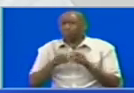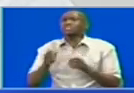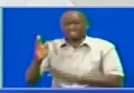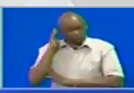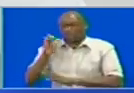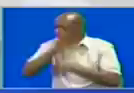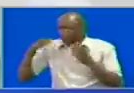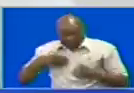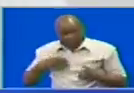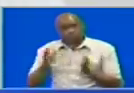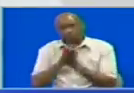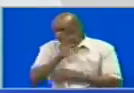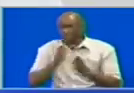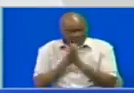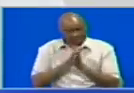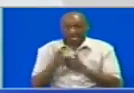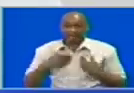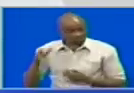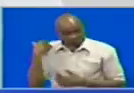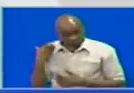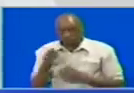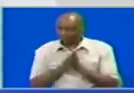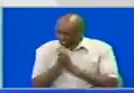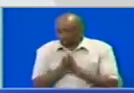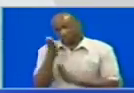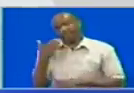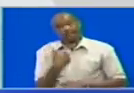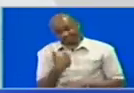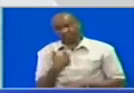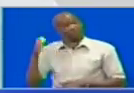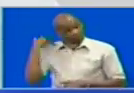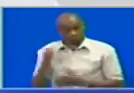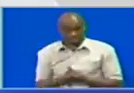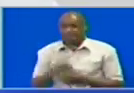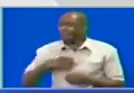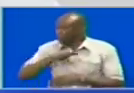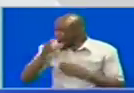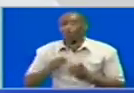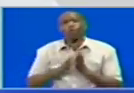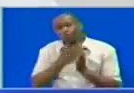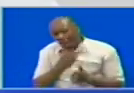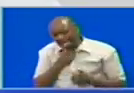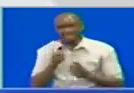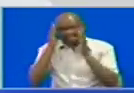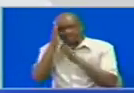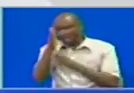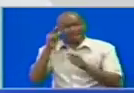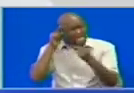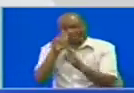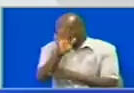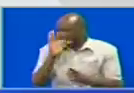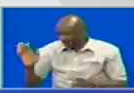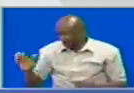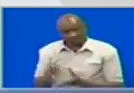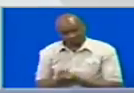security, mpaka mafans. Hiyo passion kidogo ilipotea. Kila mtu ana goal yake, kuna kitu anatafuta pale.